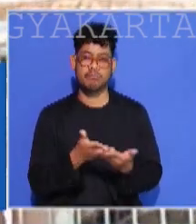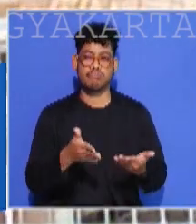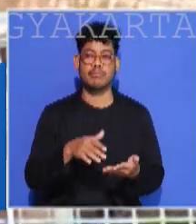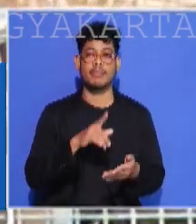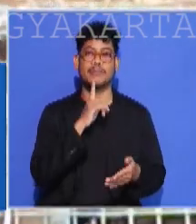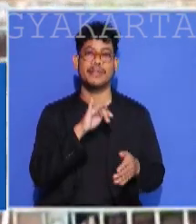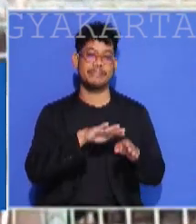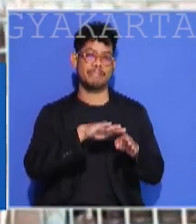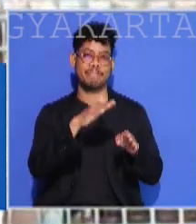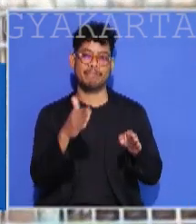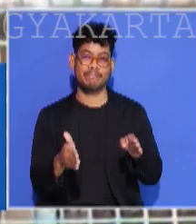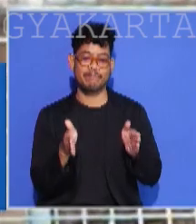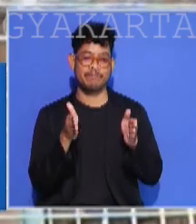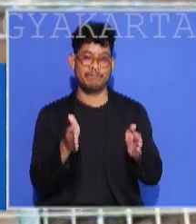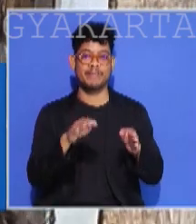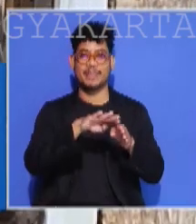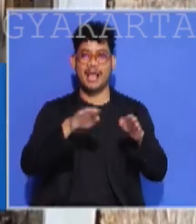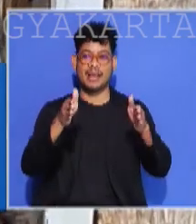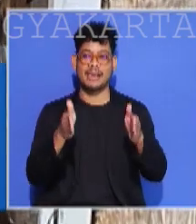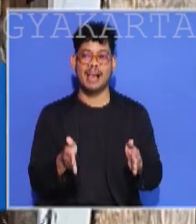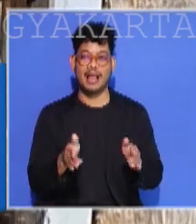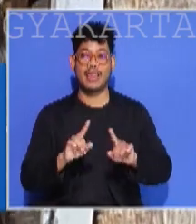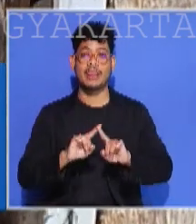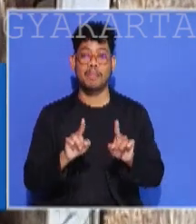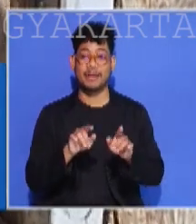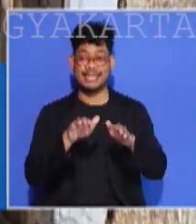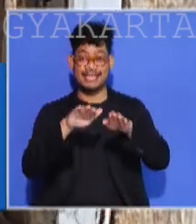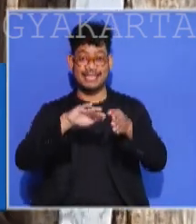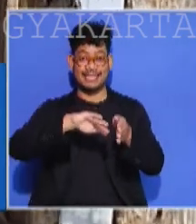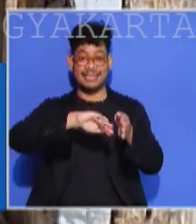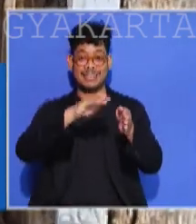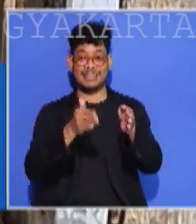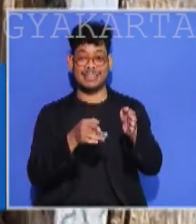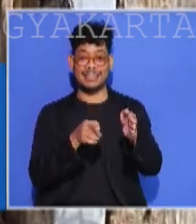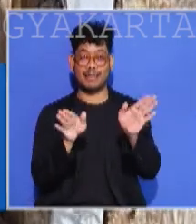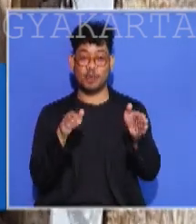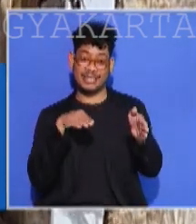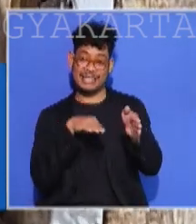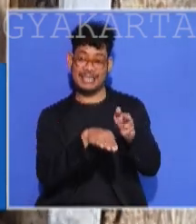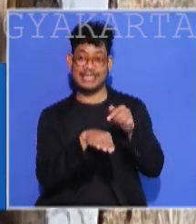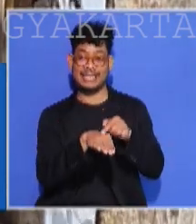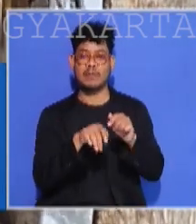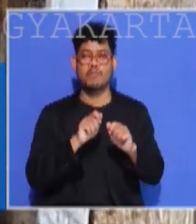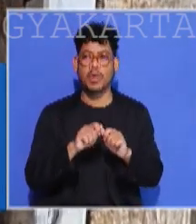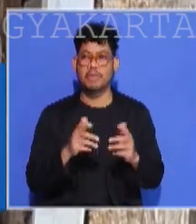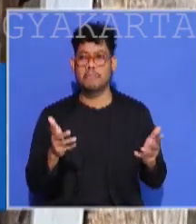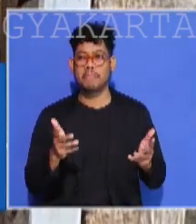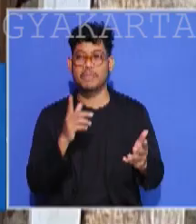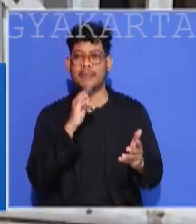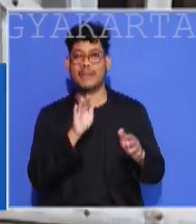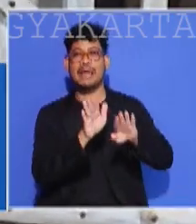ingkang dipun papanaken wontening griyanipun. Kandang budidaya doro kolongan menika dipun papanaken ing saubenging tembok